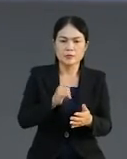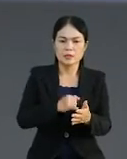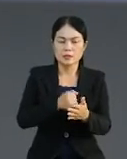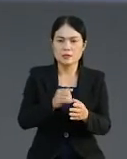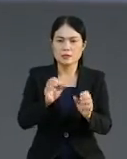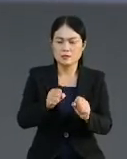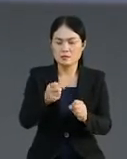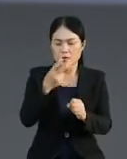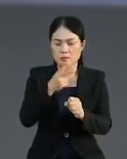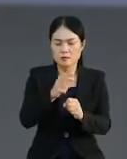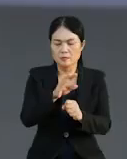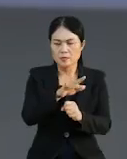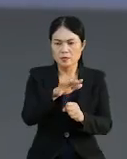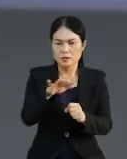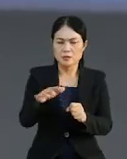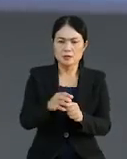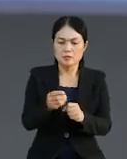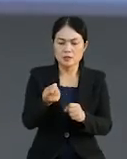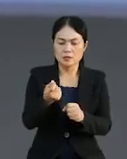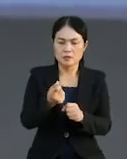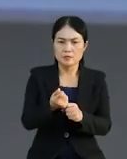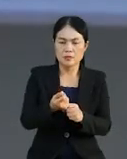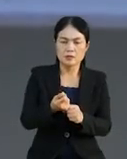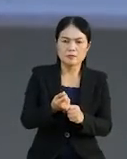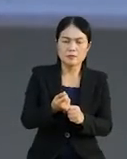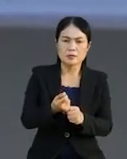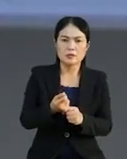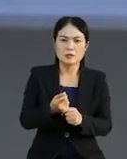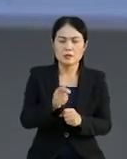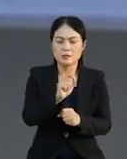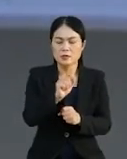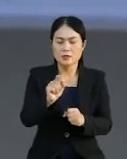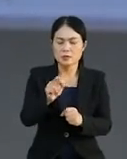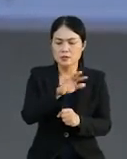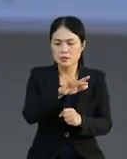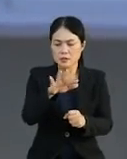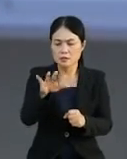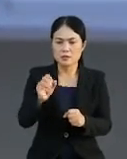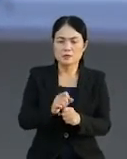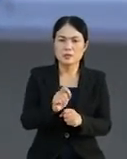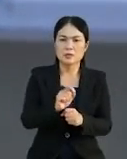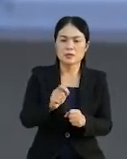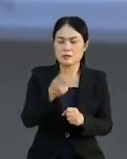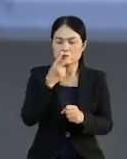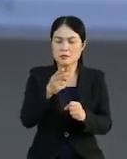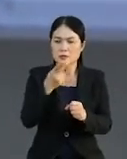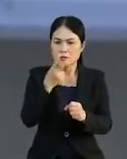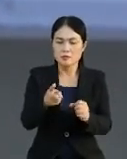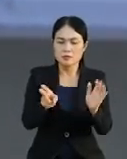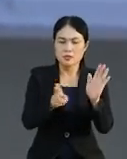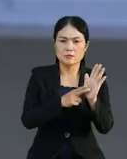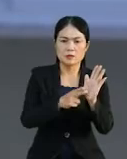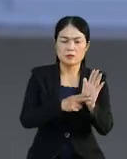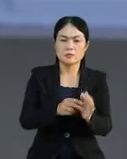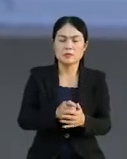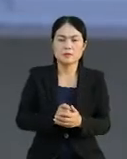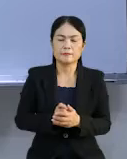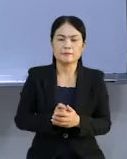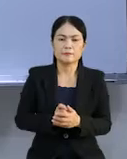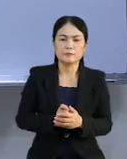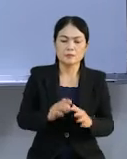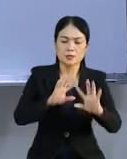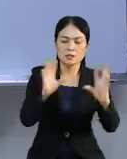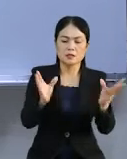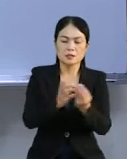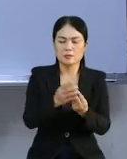xua con ai mơ chia so vì bố lôi cả đặt lại bao nhiêu cứ miên sẽ xây chia so chân xong vì đợt để bàn chứ ba đầm bấy